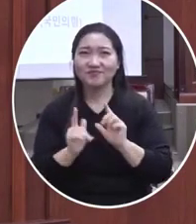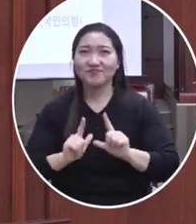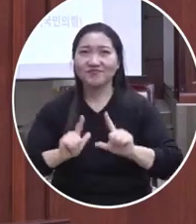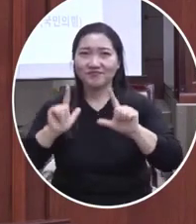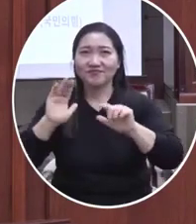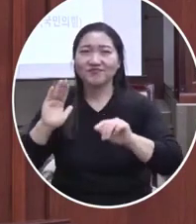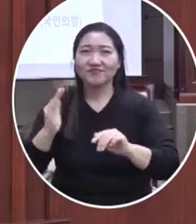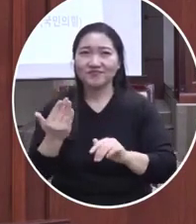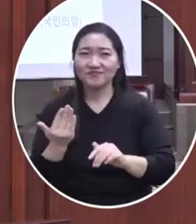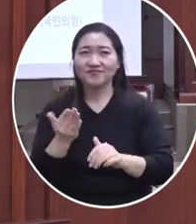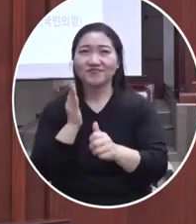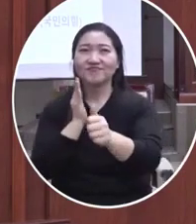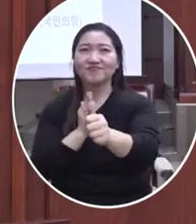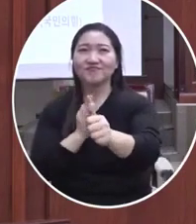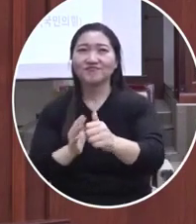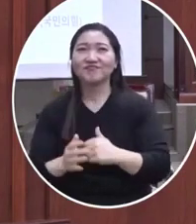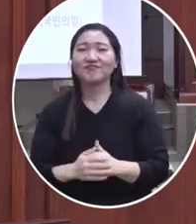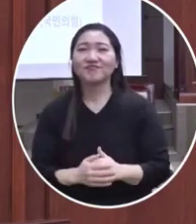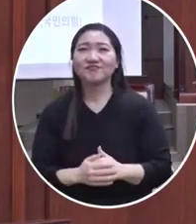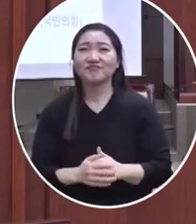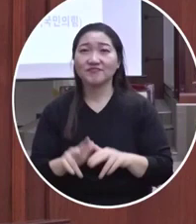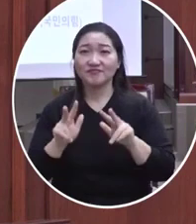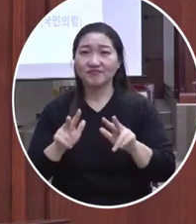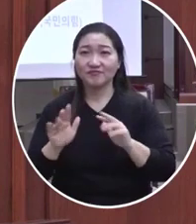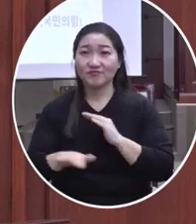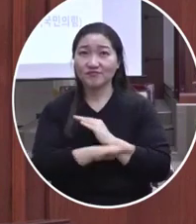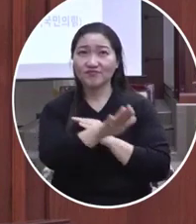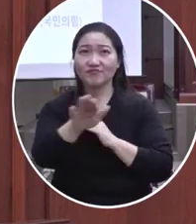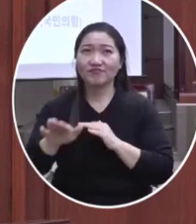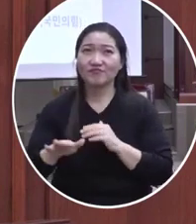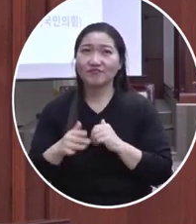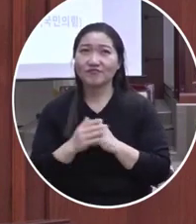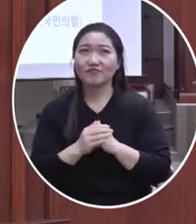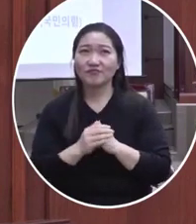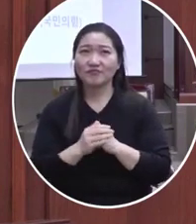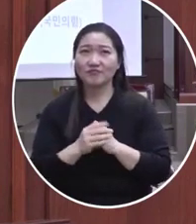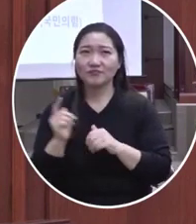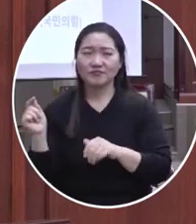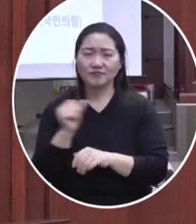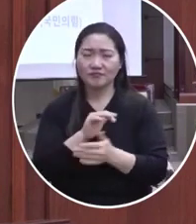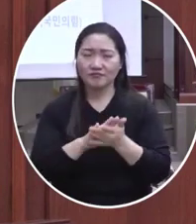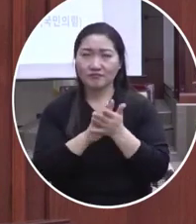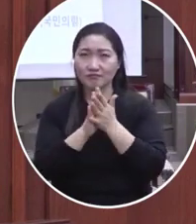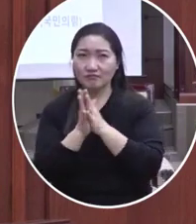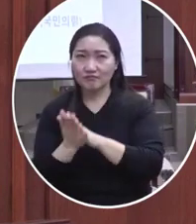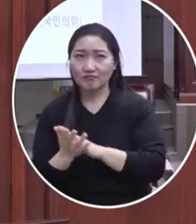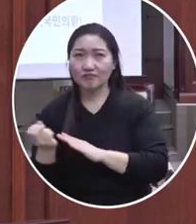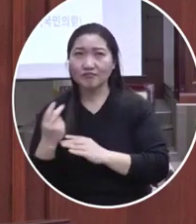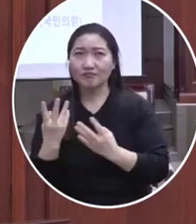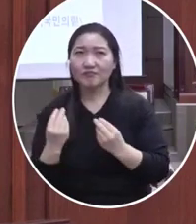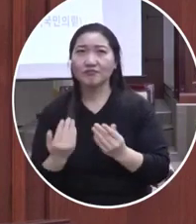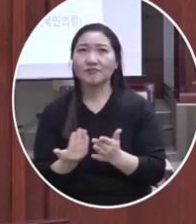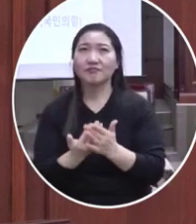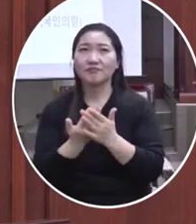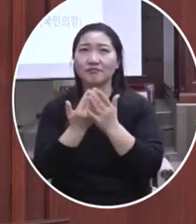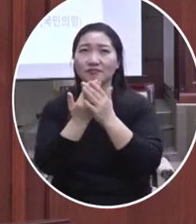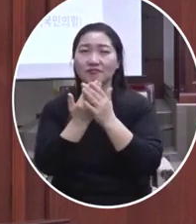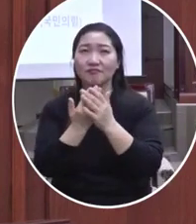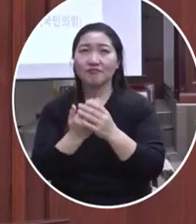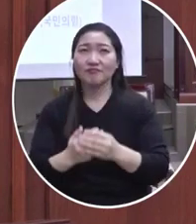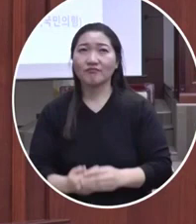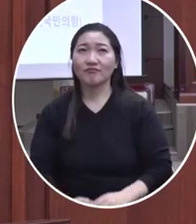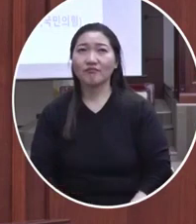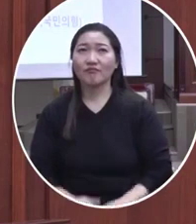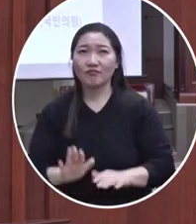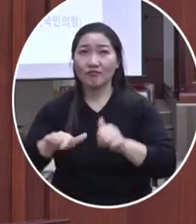이루어지는 소원성 한해가 되기를 기원합니다 지금 우리 사회는 급속도로 변화하고 있고 또 많은 도전의 직면해